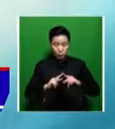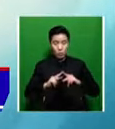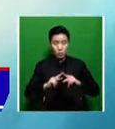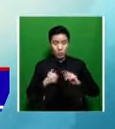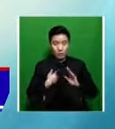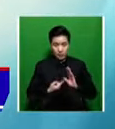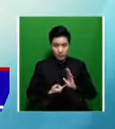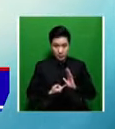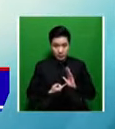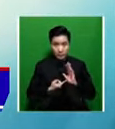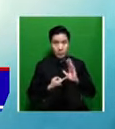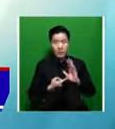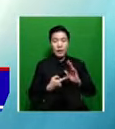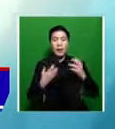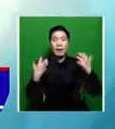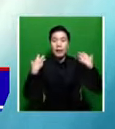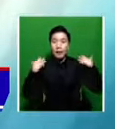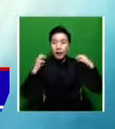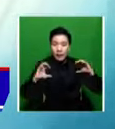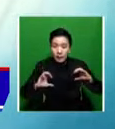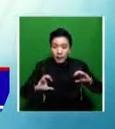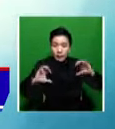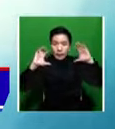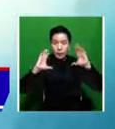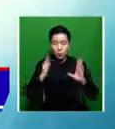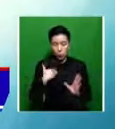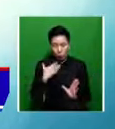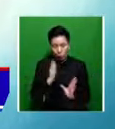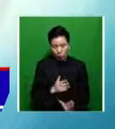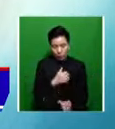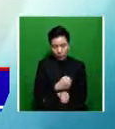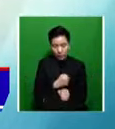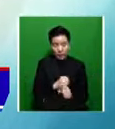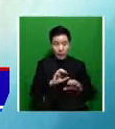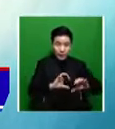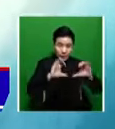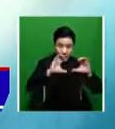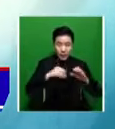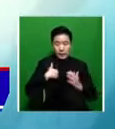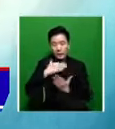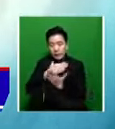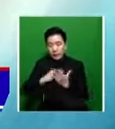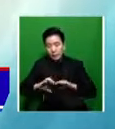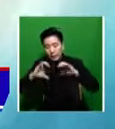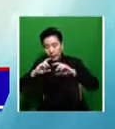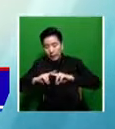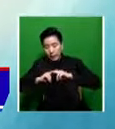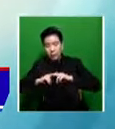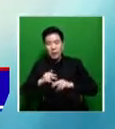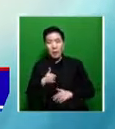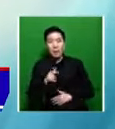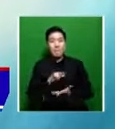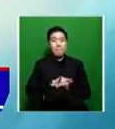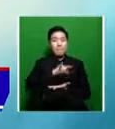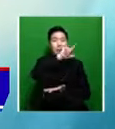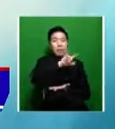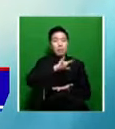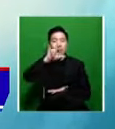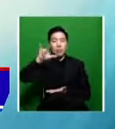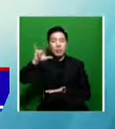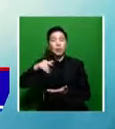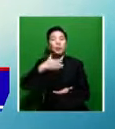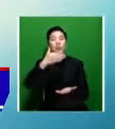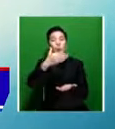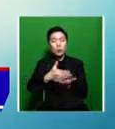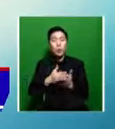ให้ข้าราชการพนักงานของรัฐนะครับรัฐวิสาหกิจงดการเดินทางไปต่างประเทศไม่ว่าจะไ